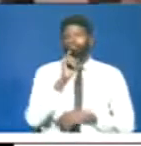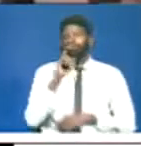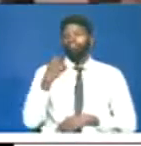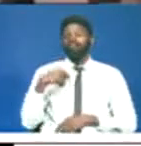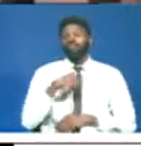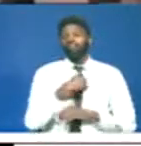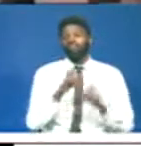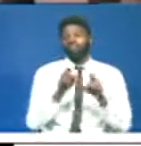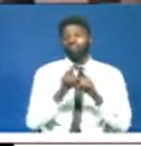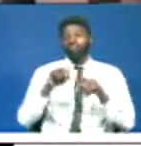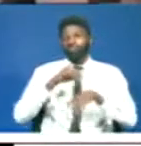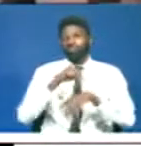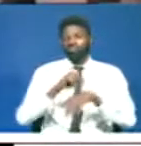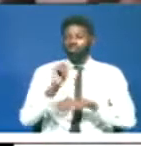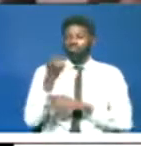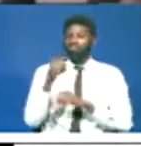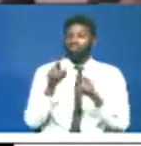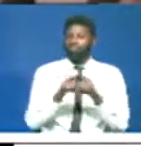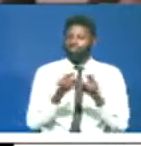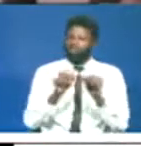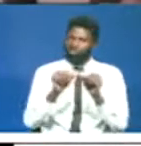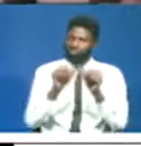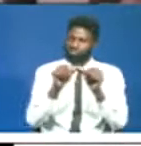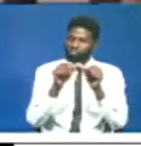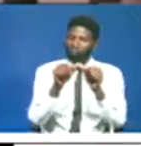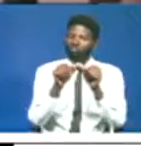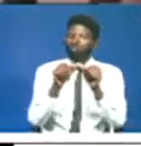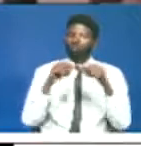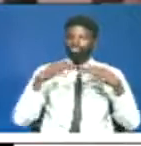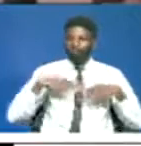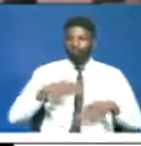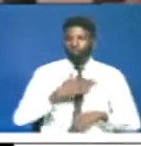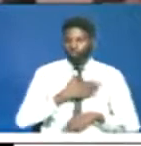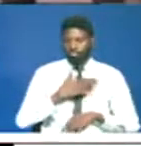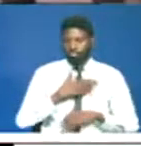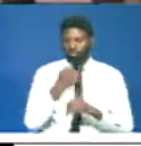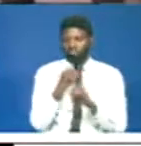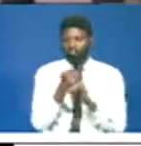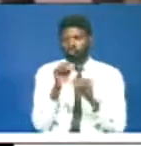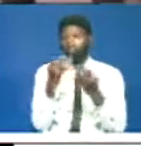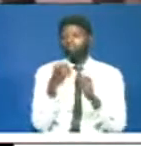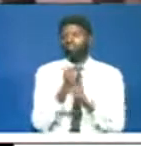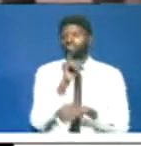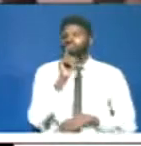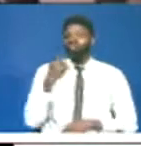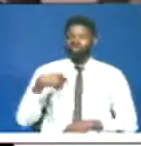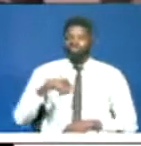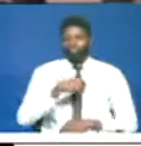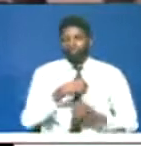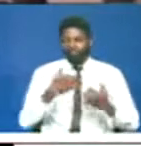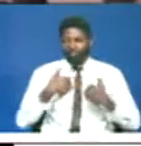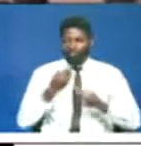tunasukuma taifa letu mbele, vijana wetu tuwapangie ajira, tuhakikisha kwamba tunazalisha uchumi